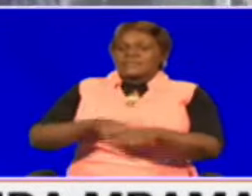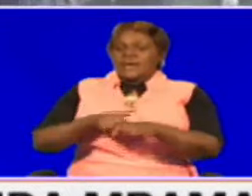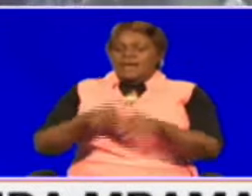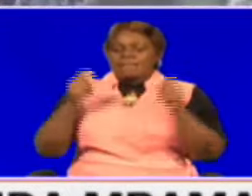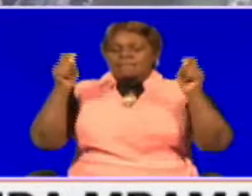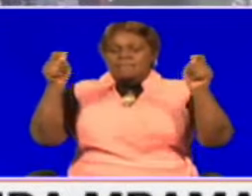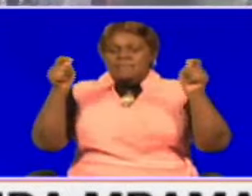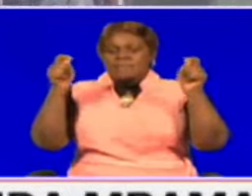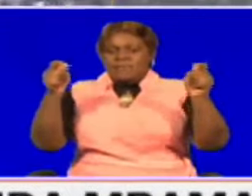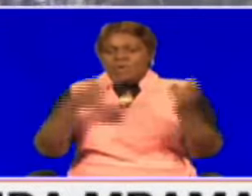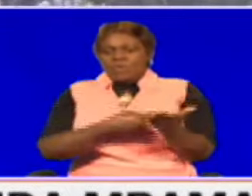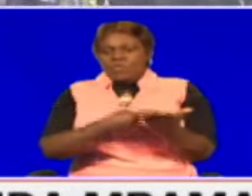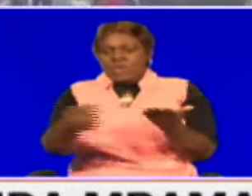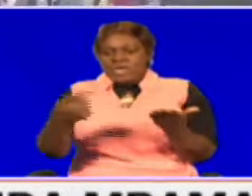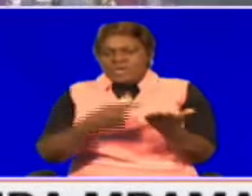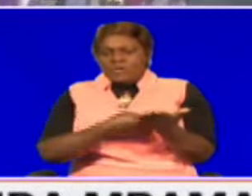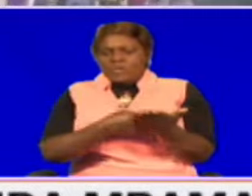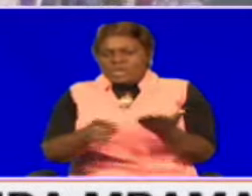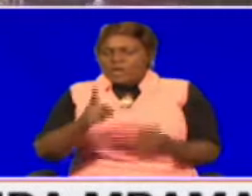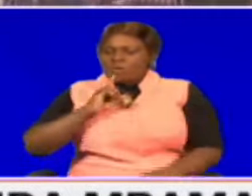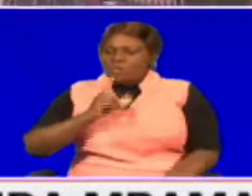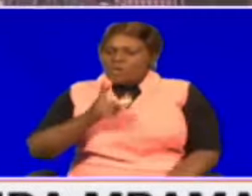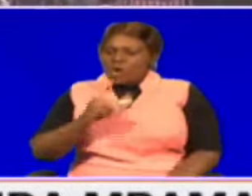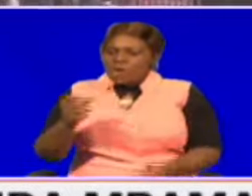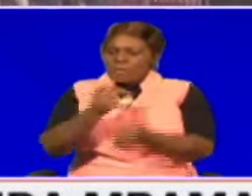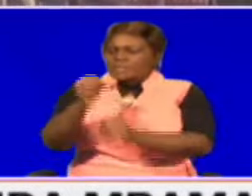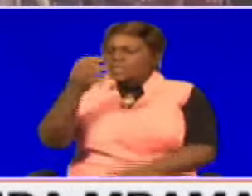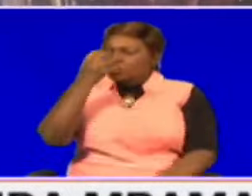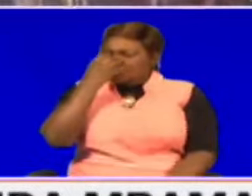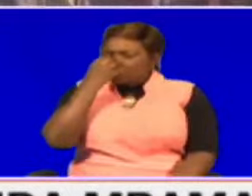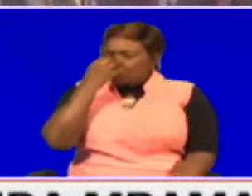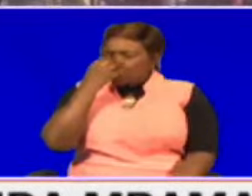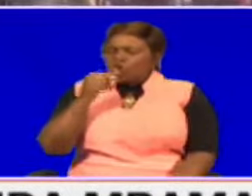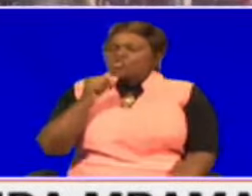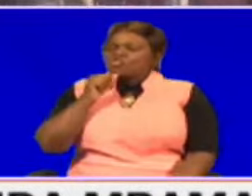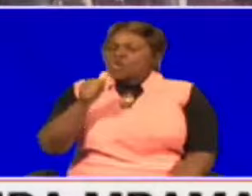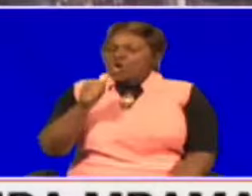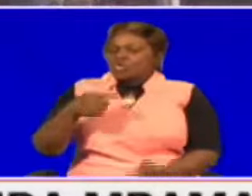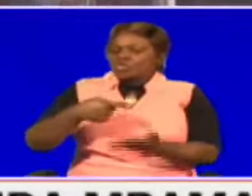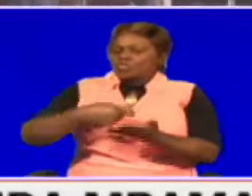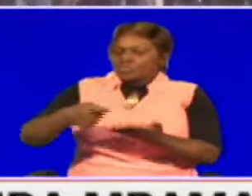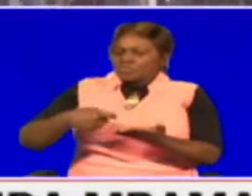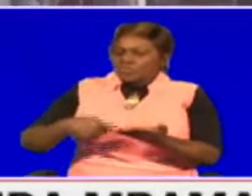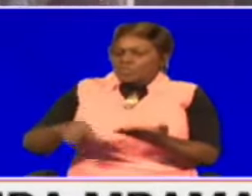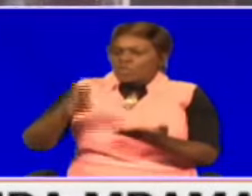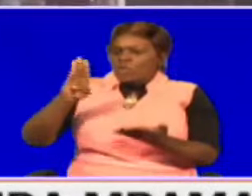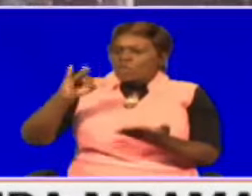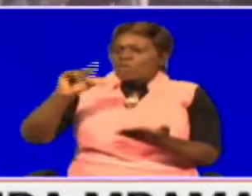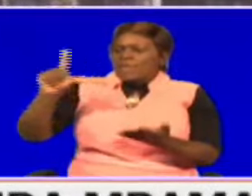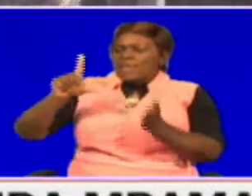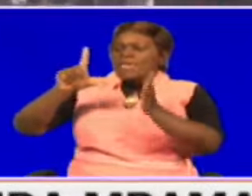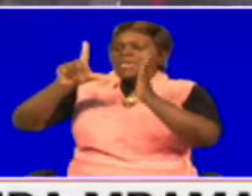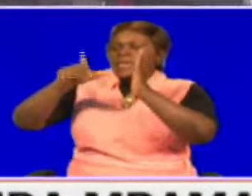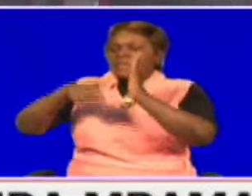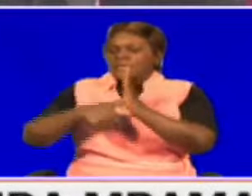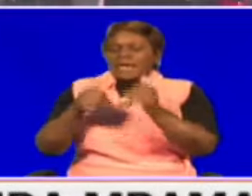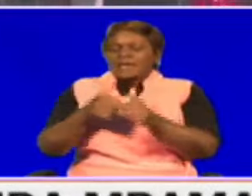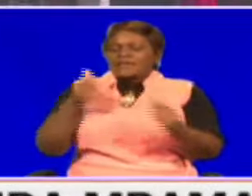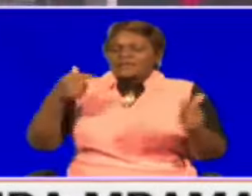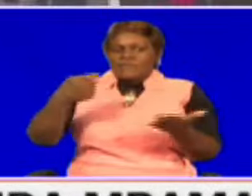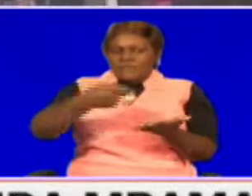maandamano yao ya kila wiki ya kumuonya Rais William Ruto dhidi ya kupita mswada wa fedha ambao baadaye